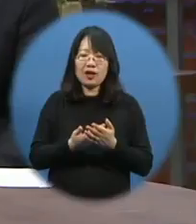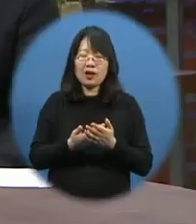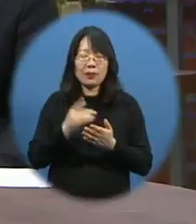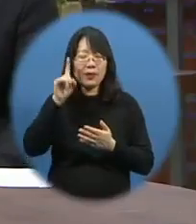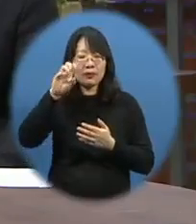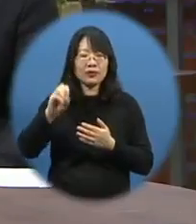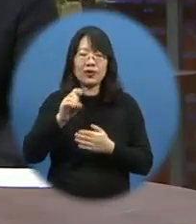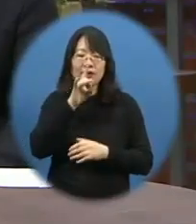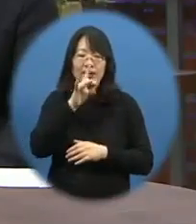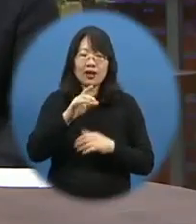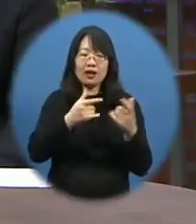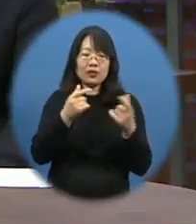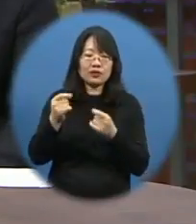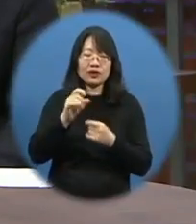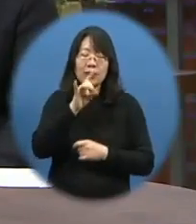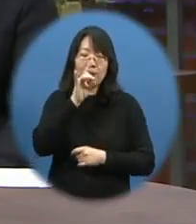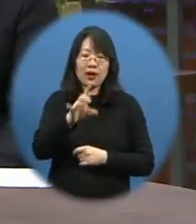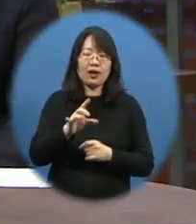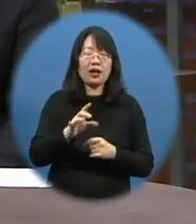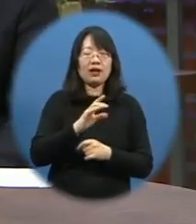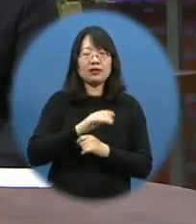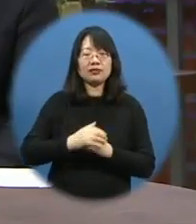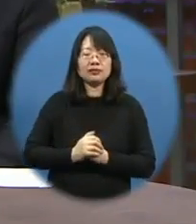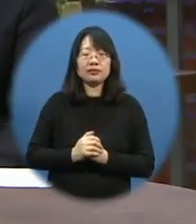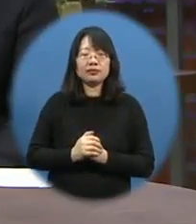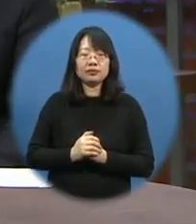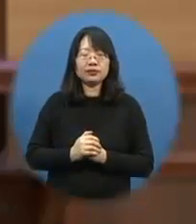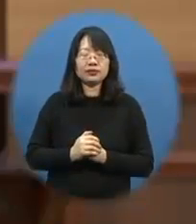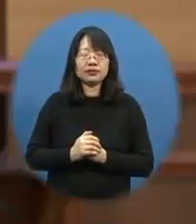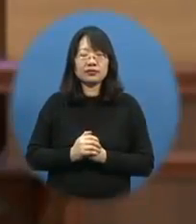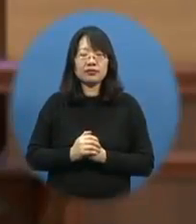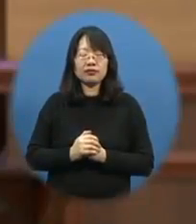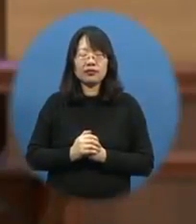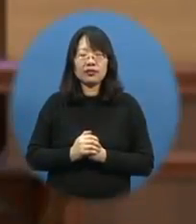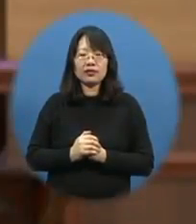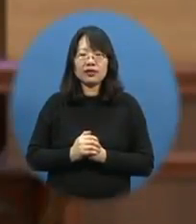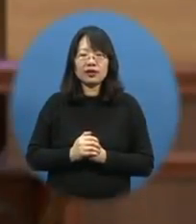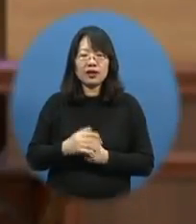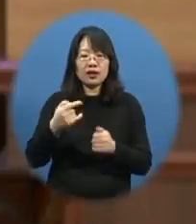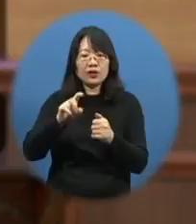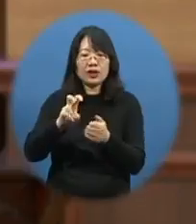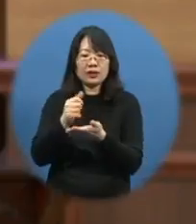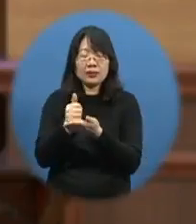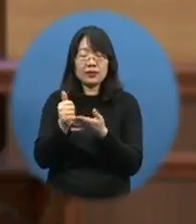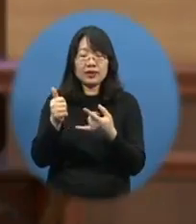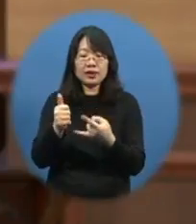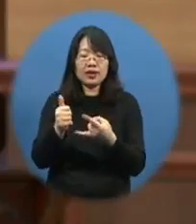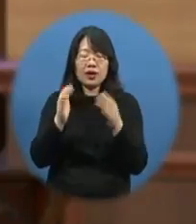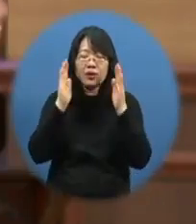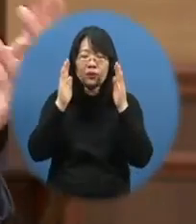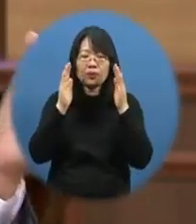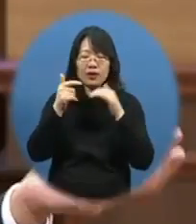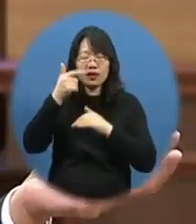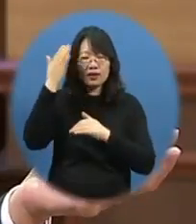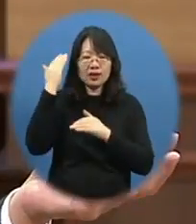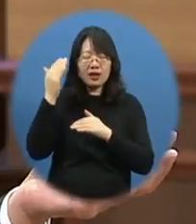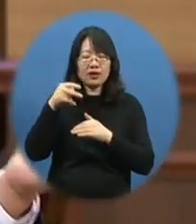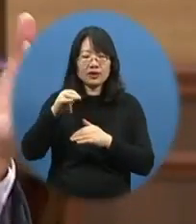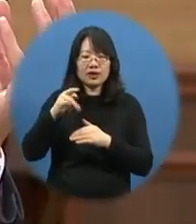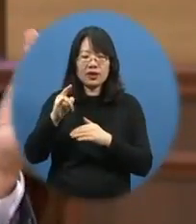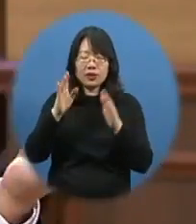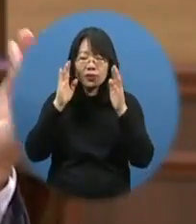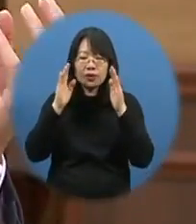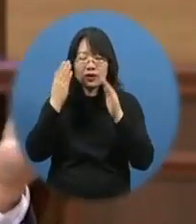전부가 될 수는 그게 모두가 돼서는 곤란하다. 예. 네. 아무튼 교육감께서 공부, 과거식의